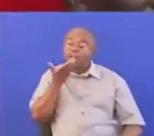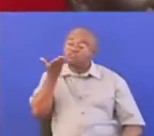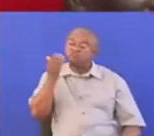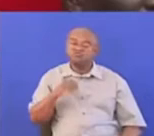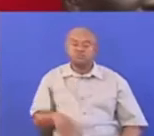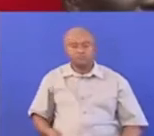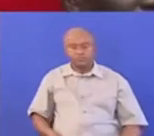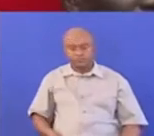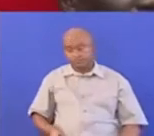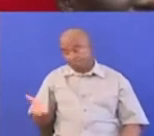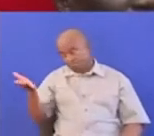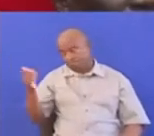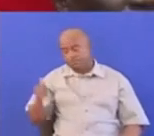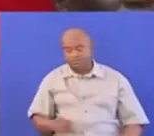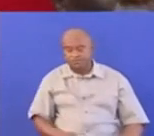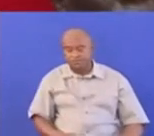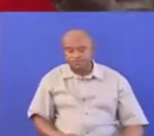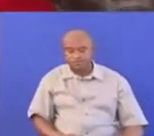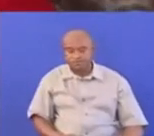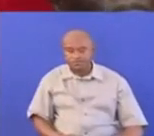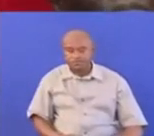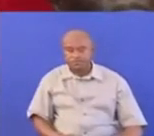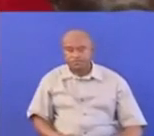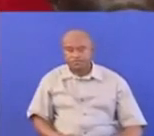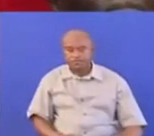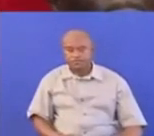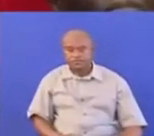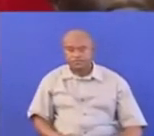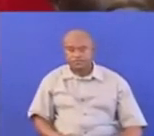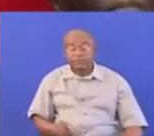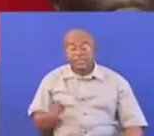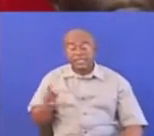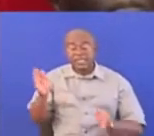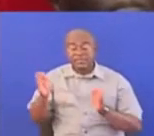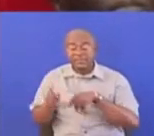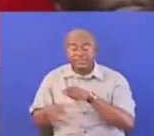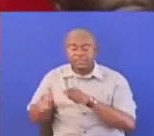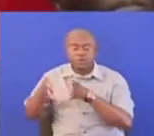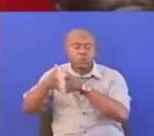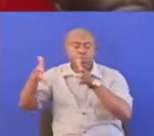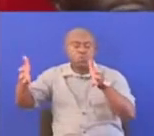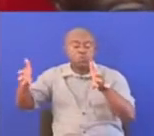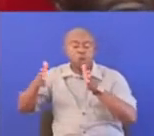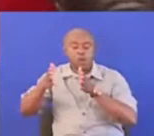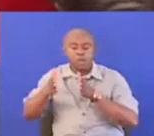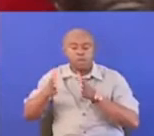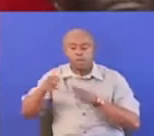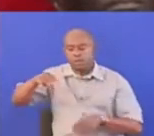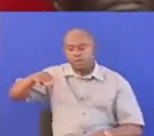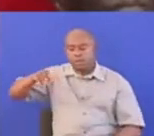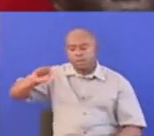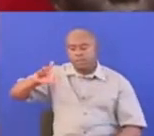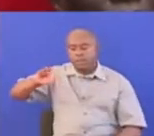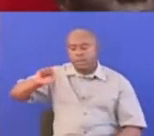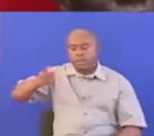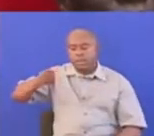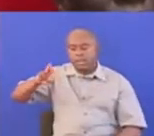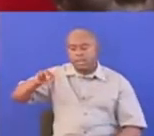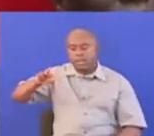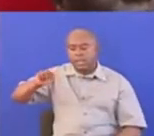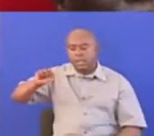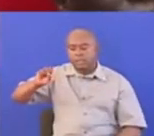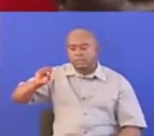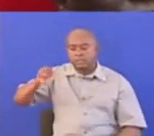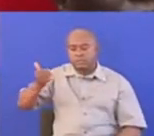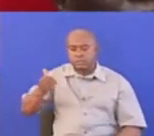mheshimiwa spika, Kigosi ni catchment area kubwa ya Malagarasi. Na mheshimiwa